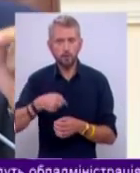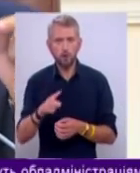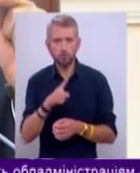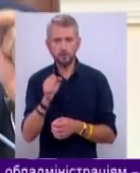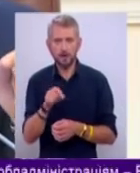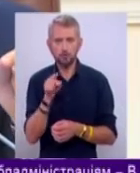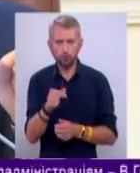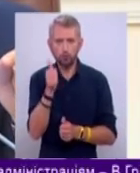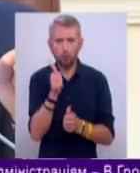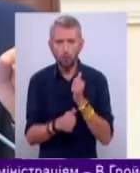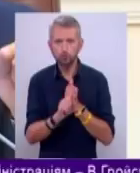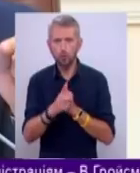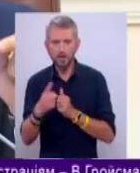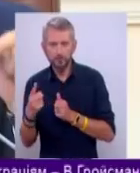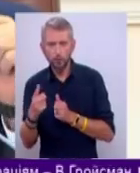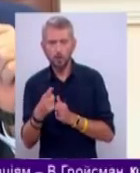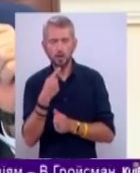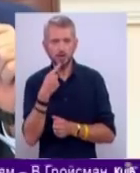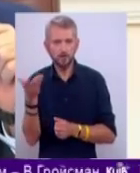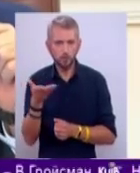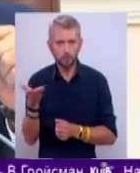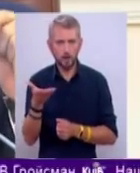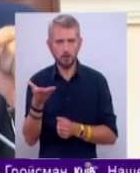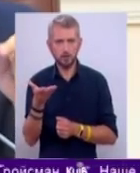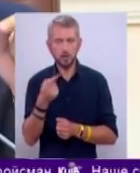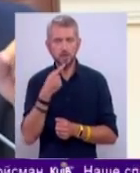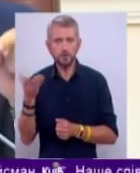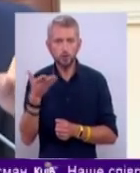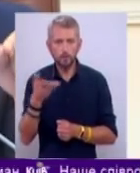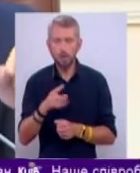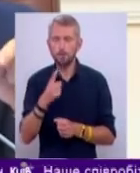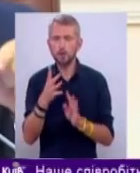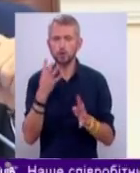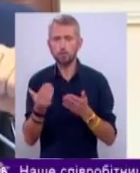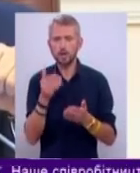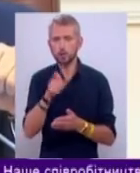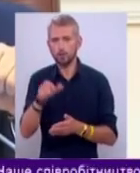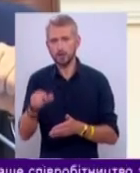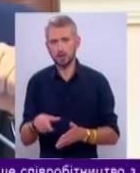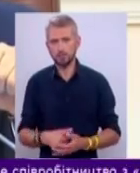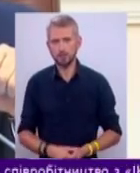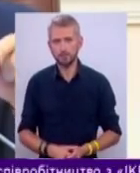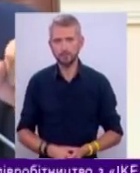за цю кожну гривню звітували. Звітували в першу чергу перед громадянами.